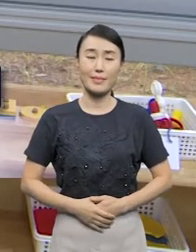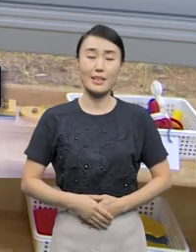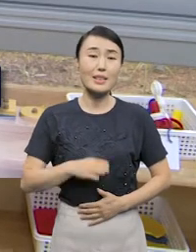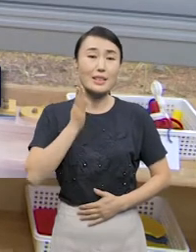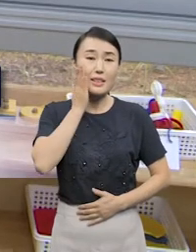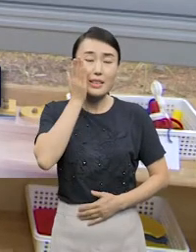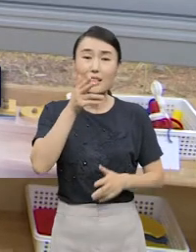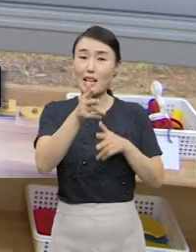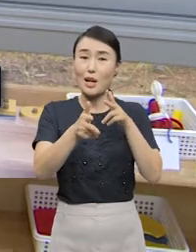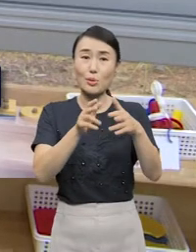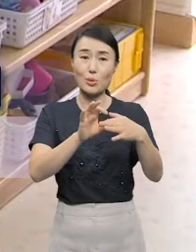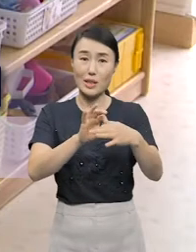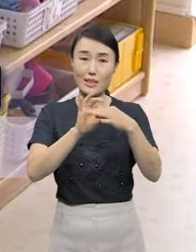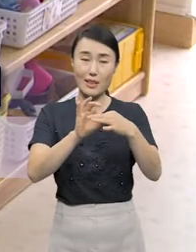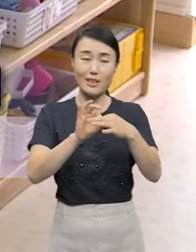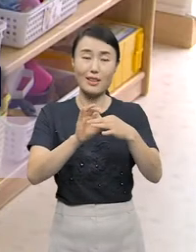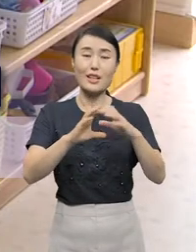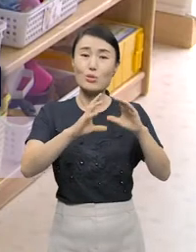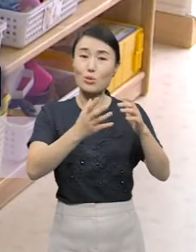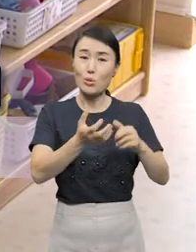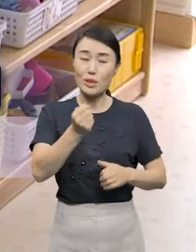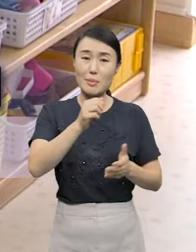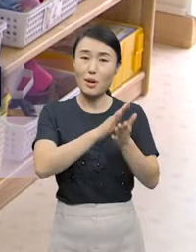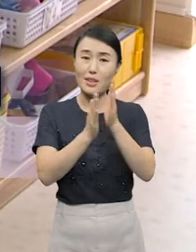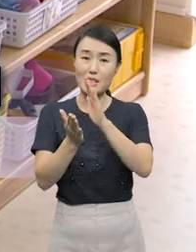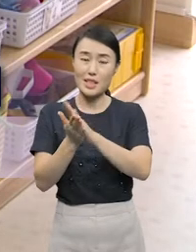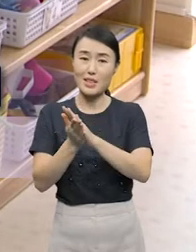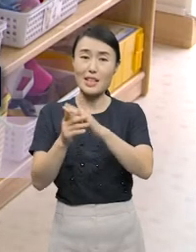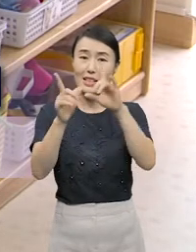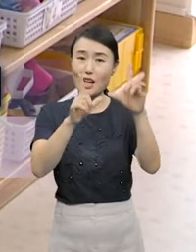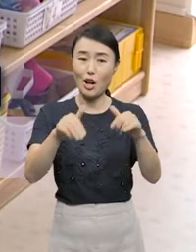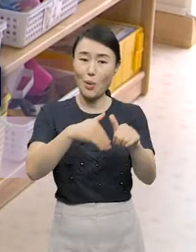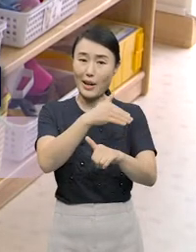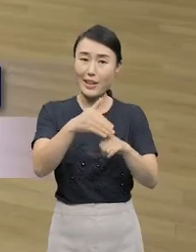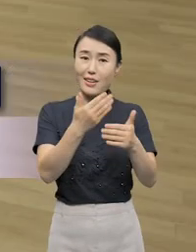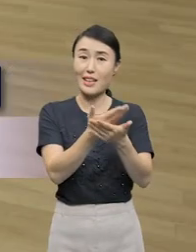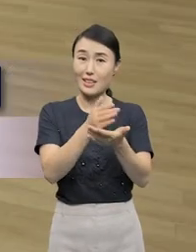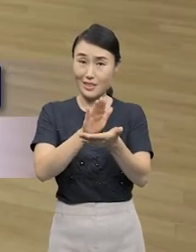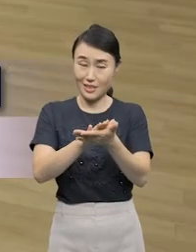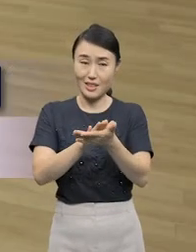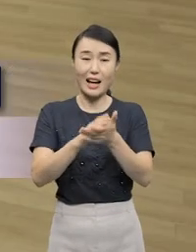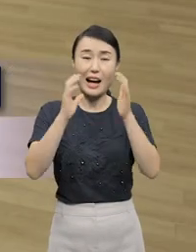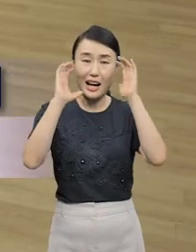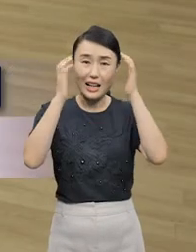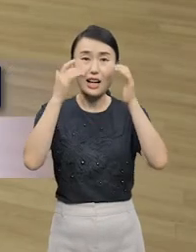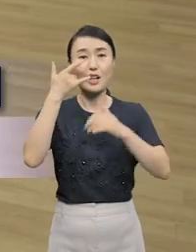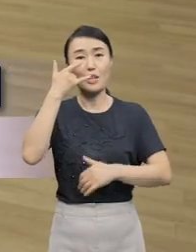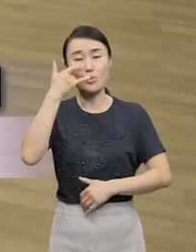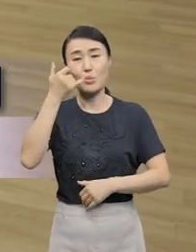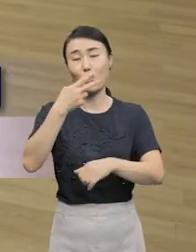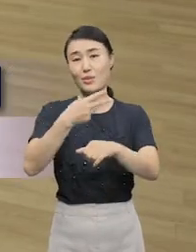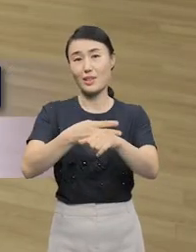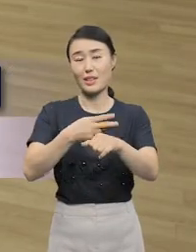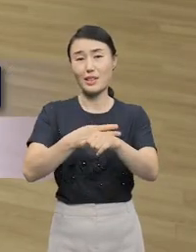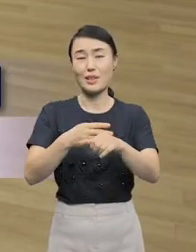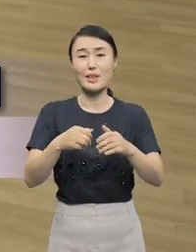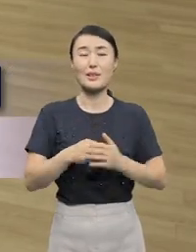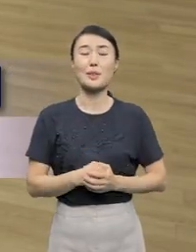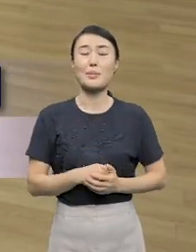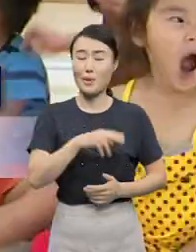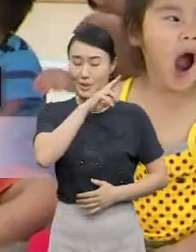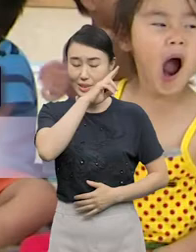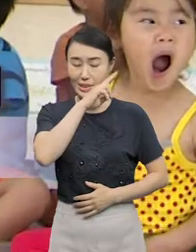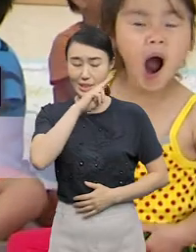그린 리모델링 사업을 통해 국공립 어린이집의 생활 환경이 개선돼 영유아와 학부모, 보육교직원 등의